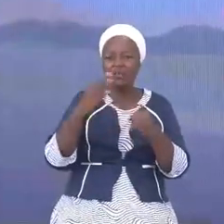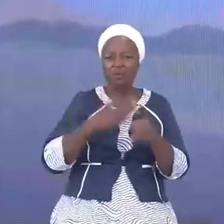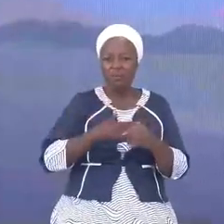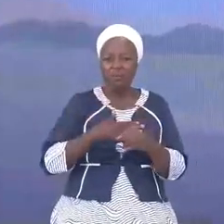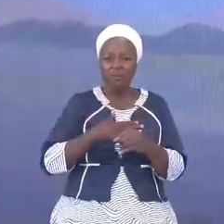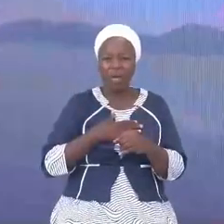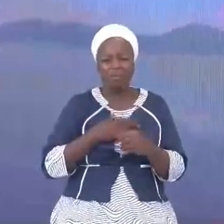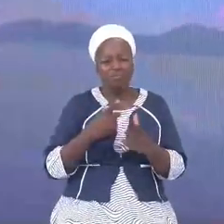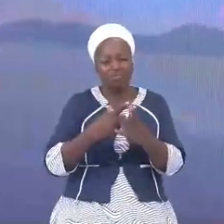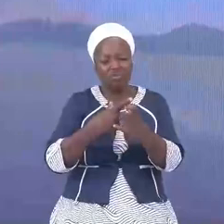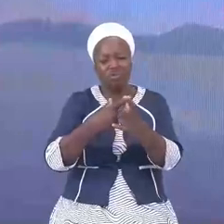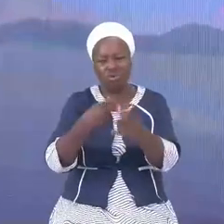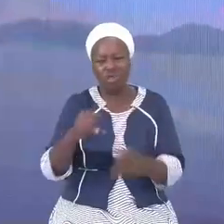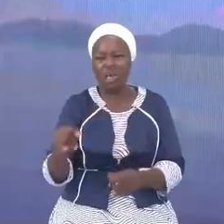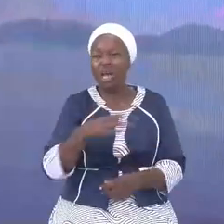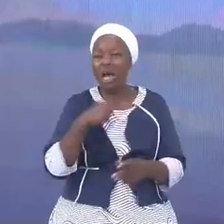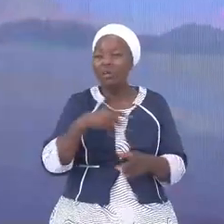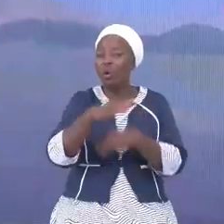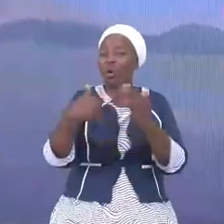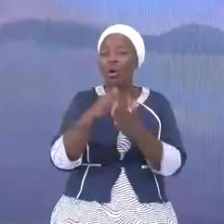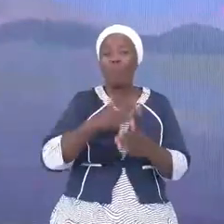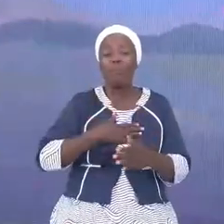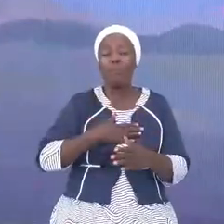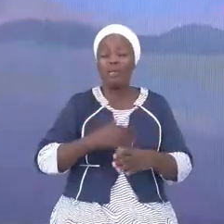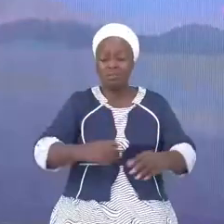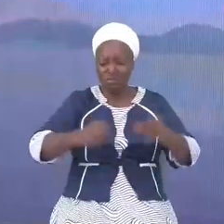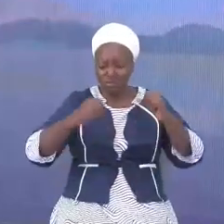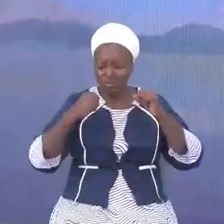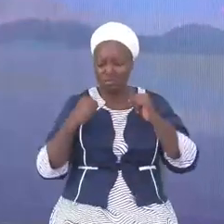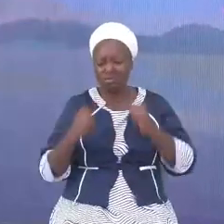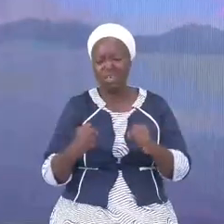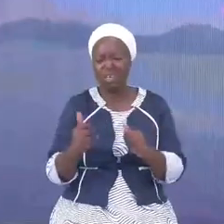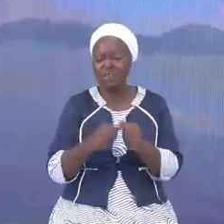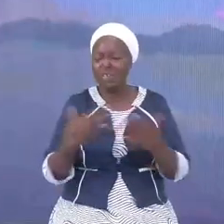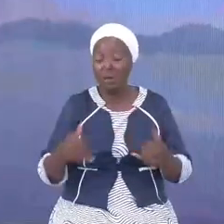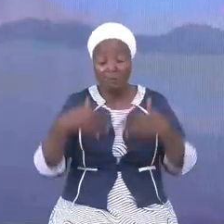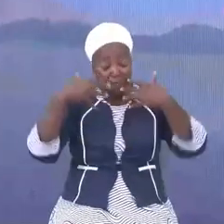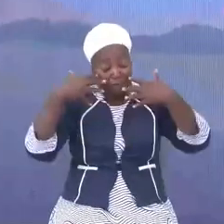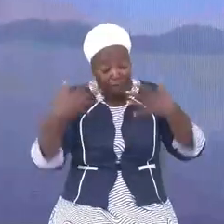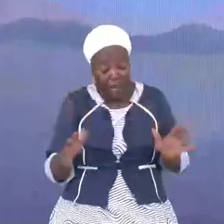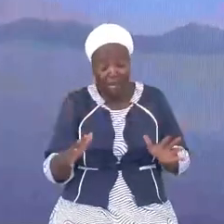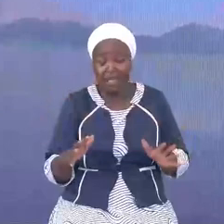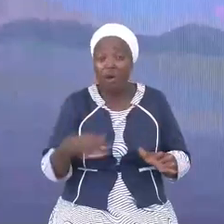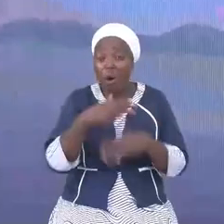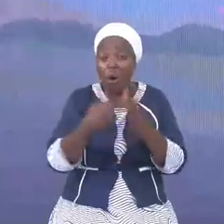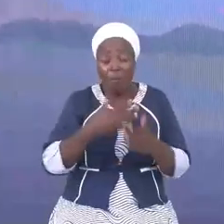course, et toute mon énergie tout a échoué, toute ma